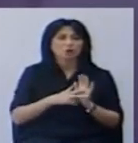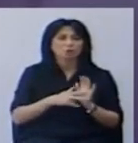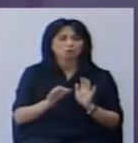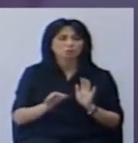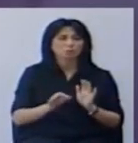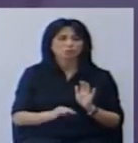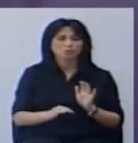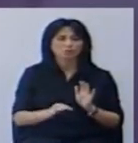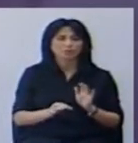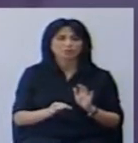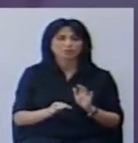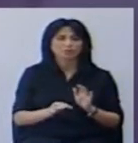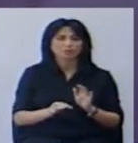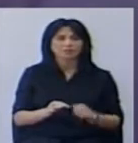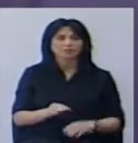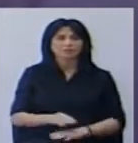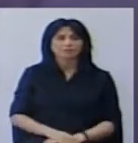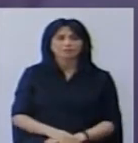80%